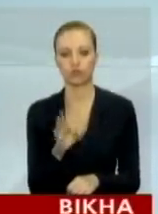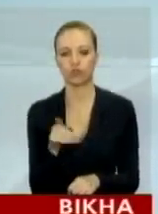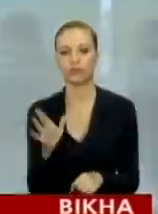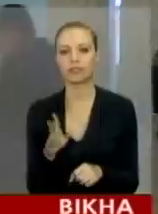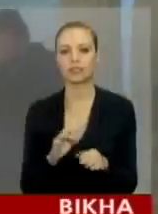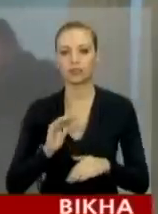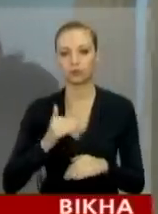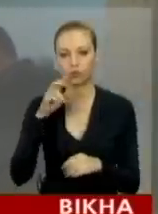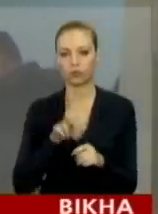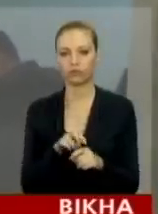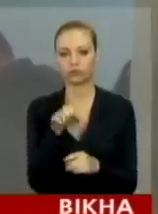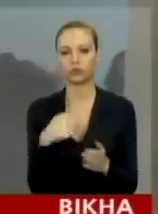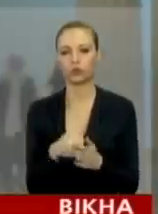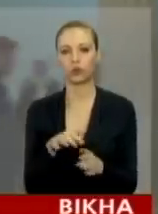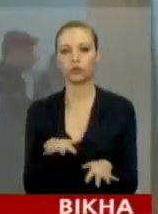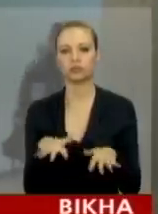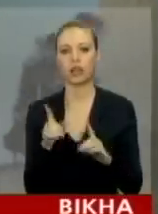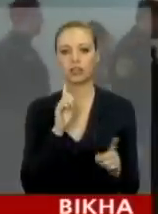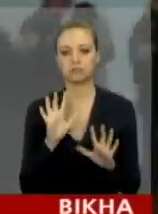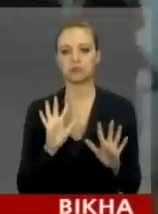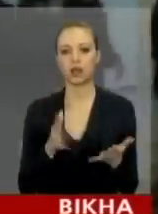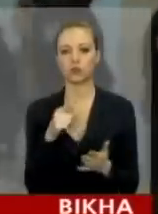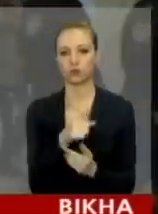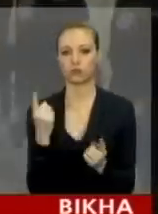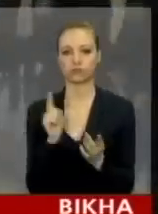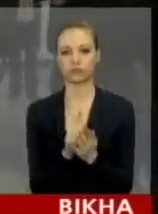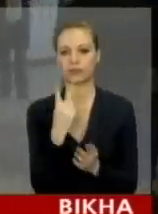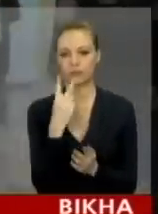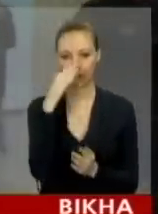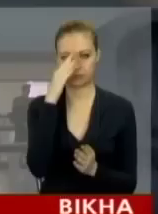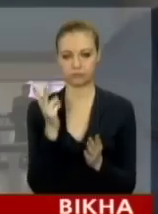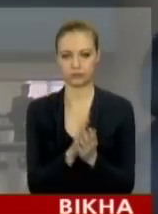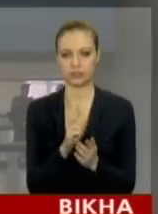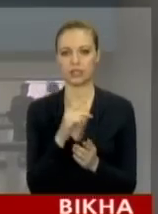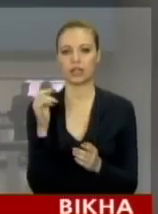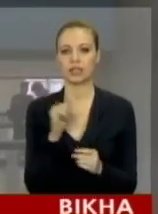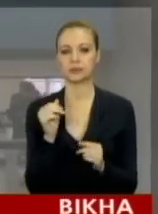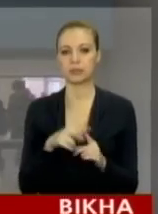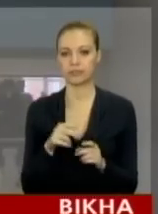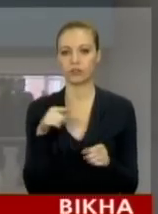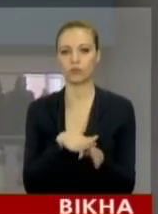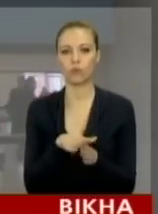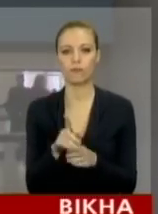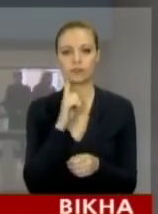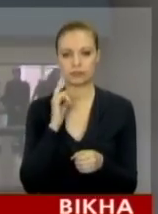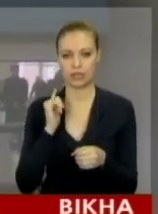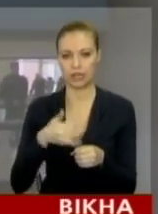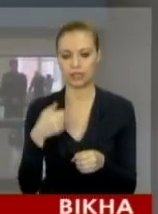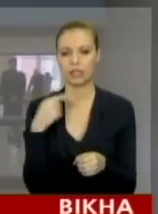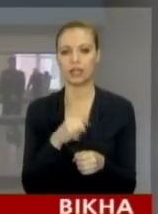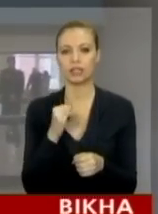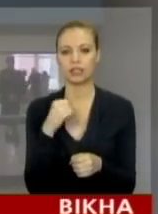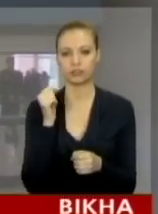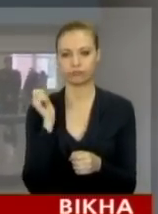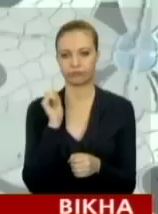саме підіймався сходами до зали засідань, аж раптом до нього підбігли двоє парубків із презервативом, повним зеленків. Поцілили